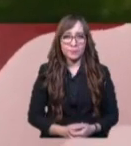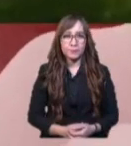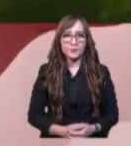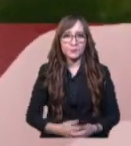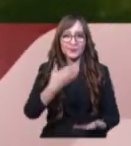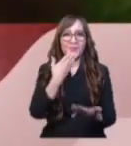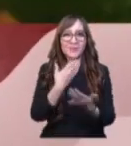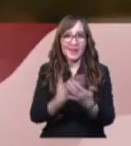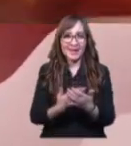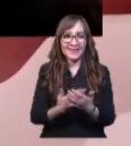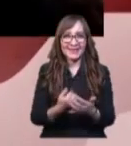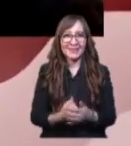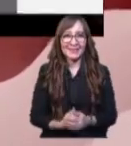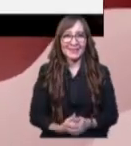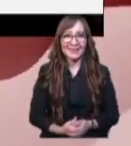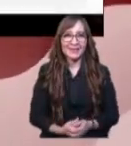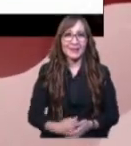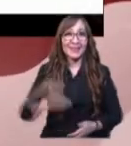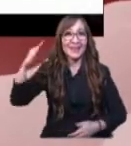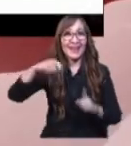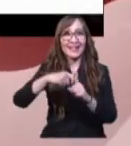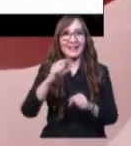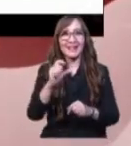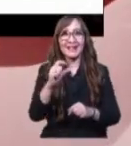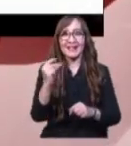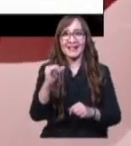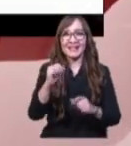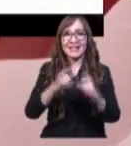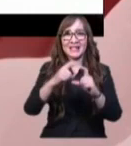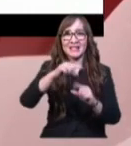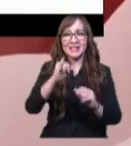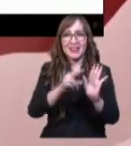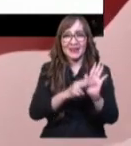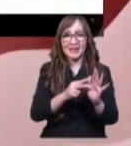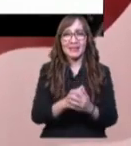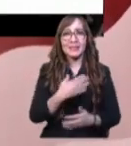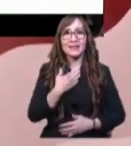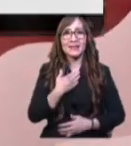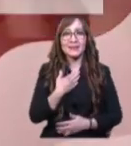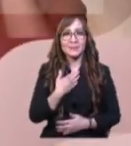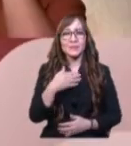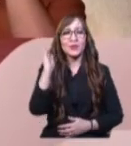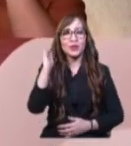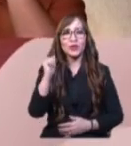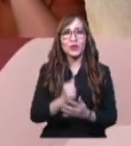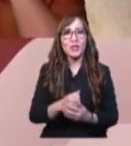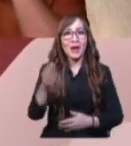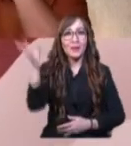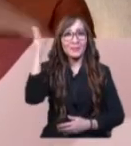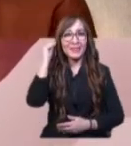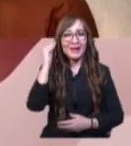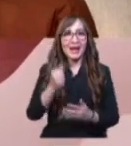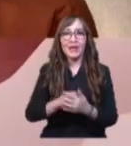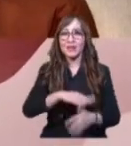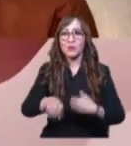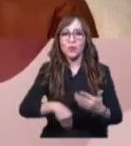Baik, terima kasih Mbak Christine, luar biasa sekali. Tadi kita sudah mendengar pembahasan dari ketiga narasumber kita dan